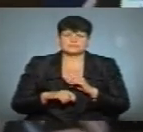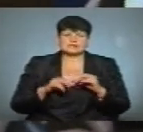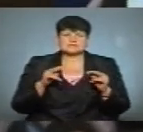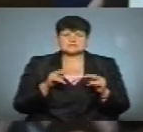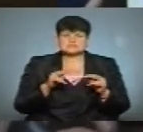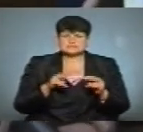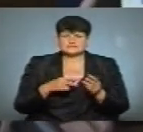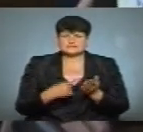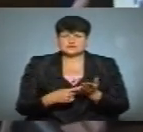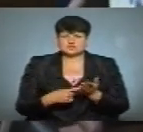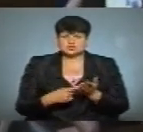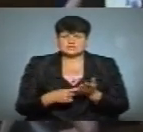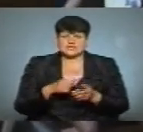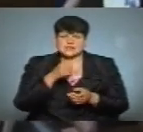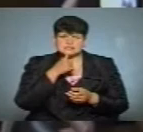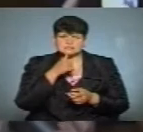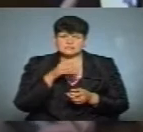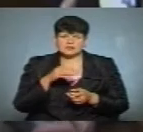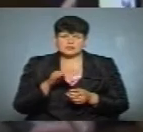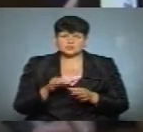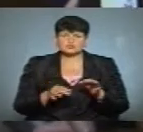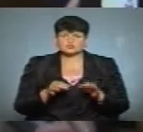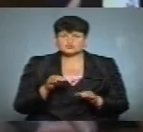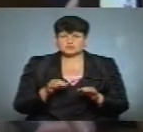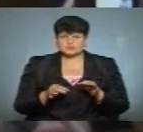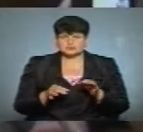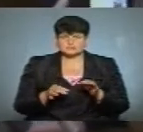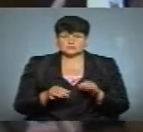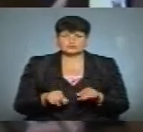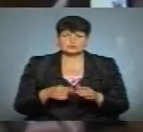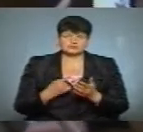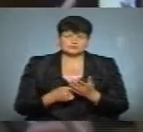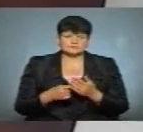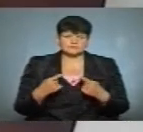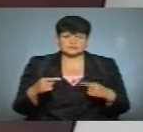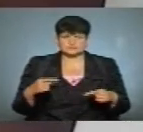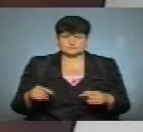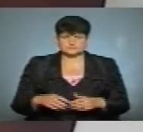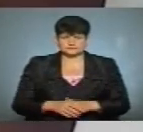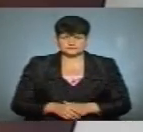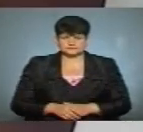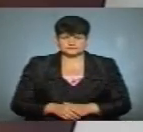свідчення самих експертів в суді доводили зовсім інакше.